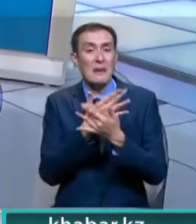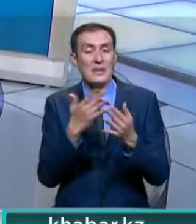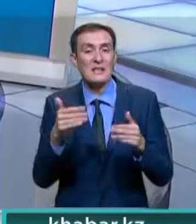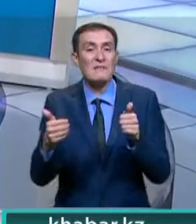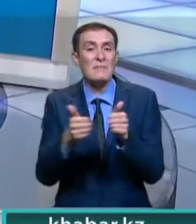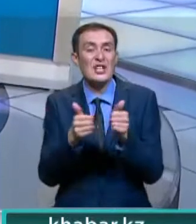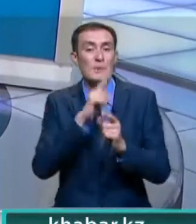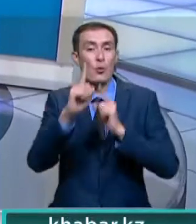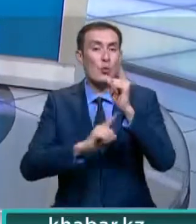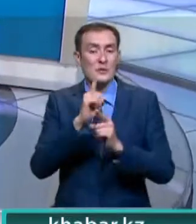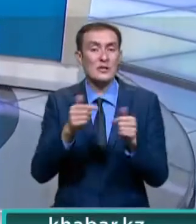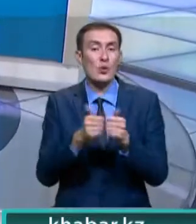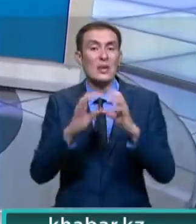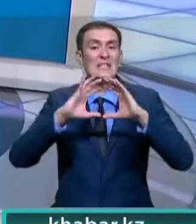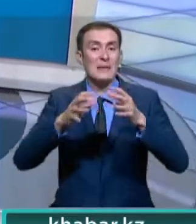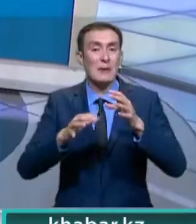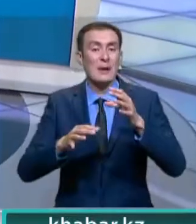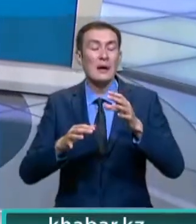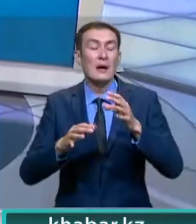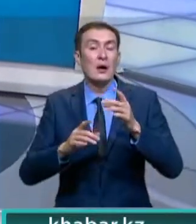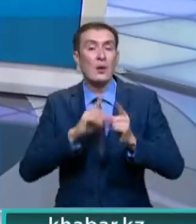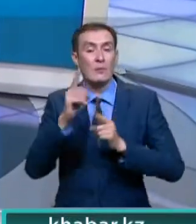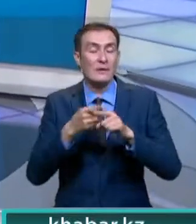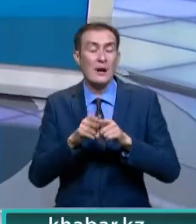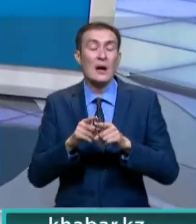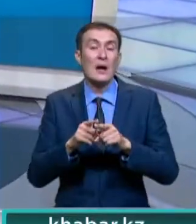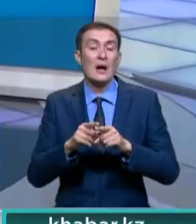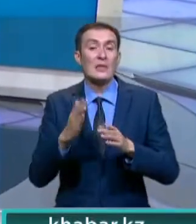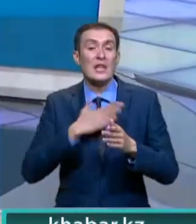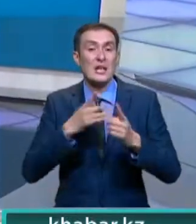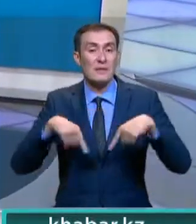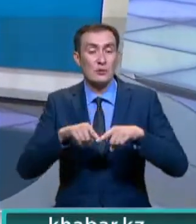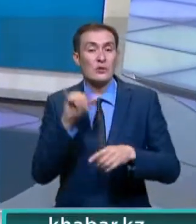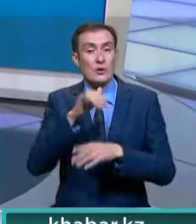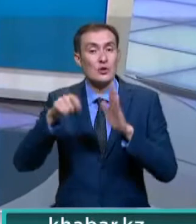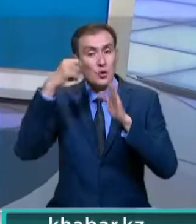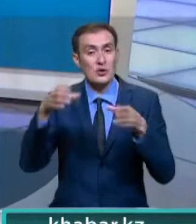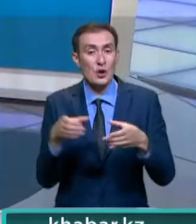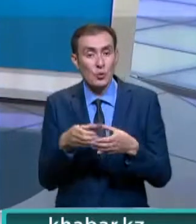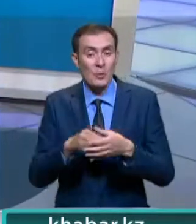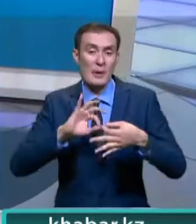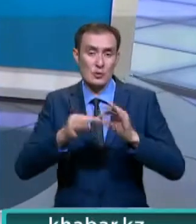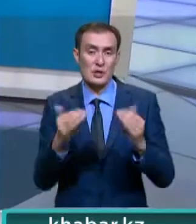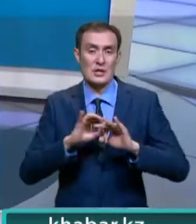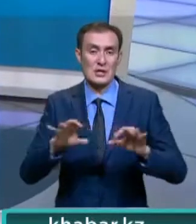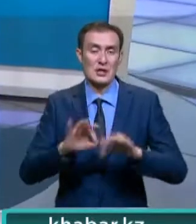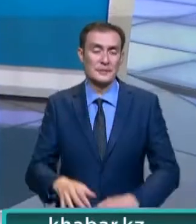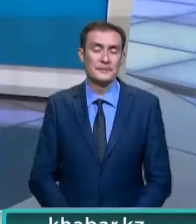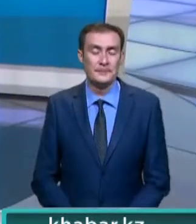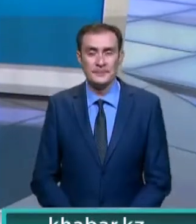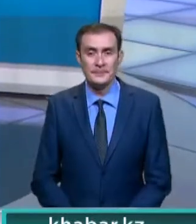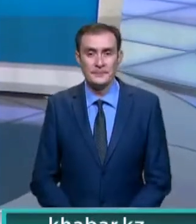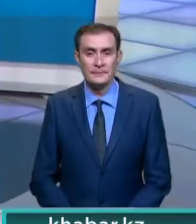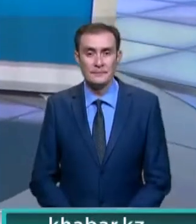ближнем космосе и околоземном пространстве. В Ассы-Тургенской обсерватории побывала и наша съемочная группа. Все подробности в репортаже